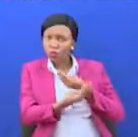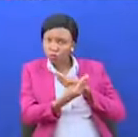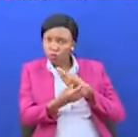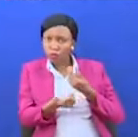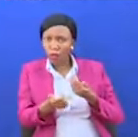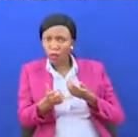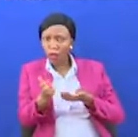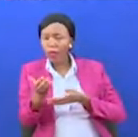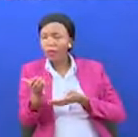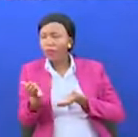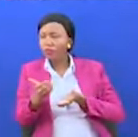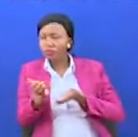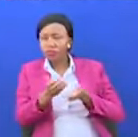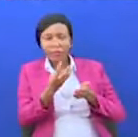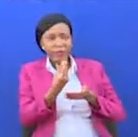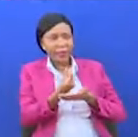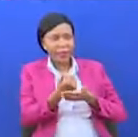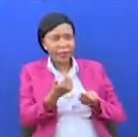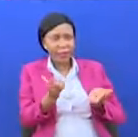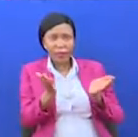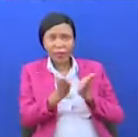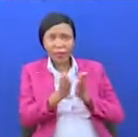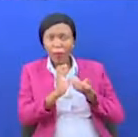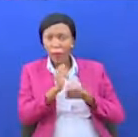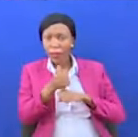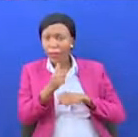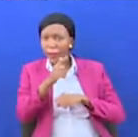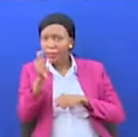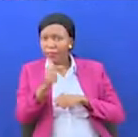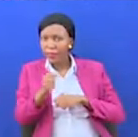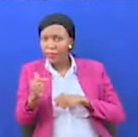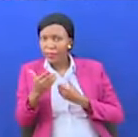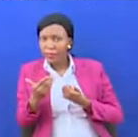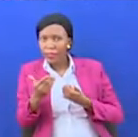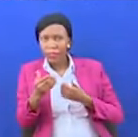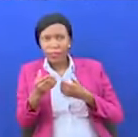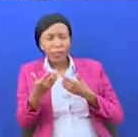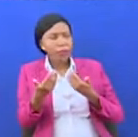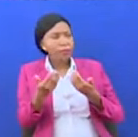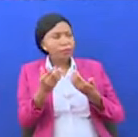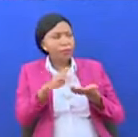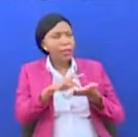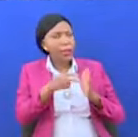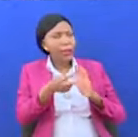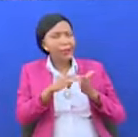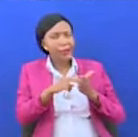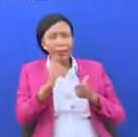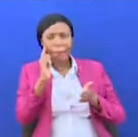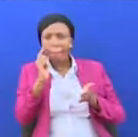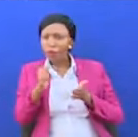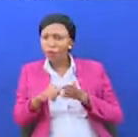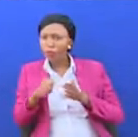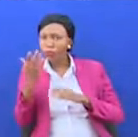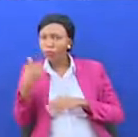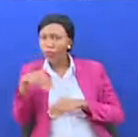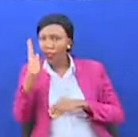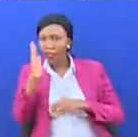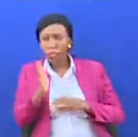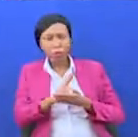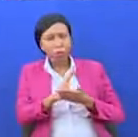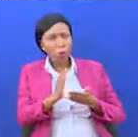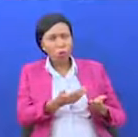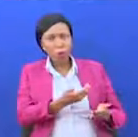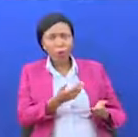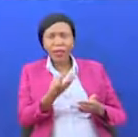fedha. Ninaomba kwa niaba ya Tanzania, ni upi mkakati wa maksudi wa serikali wa kuiondoa